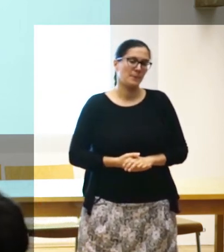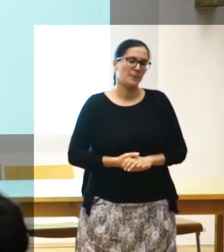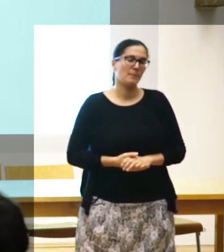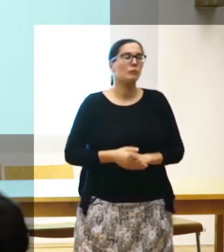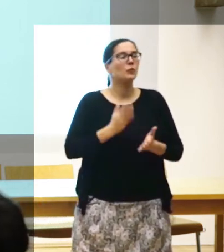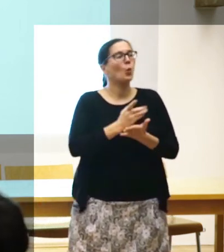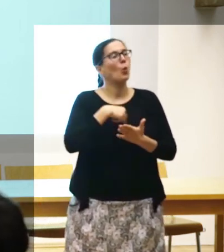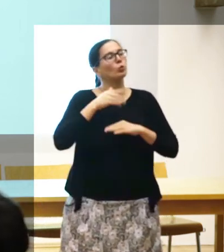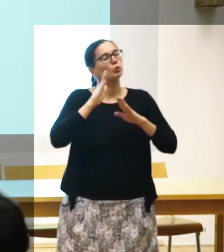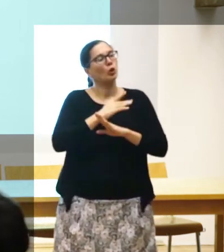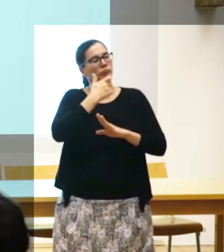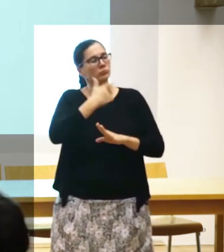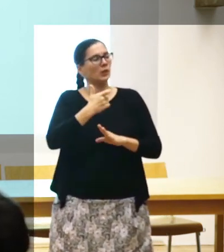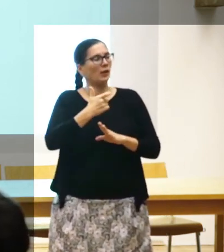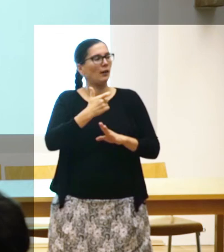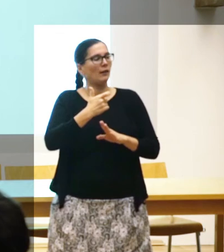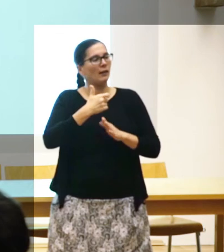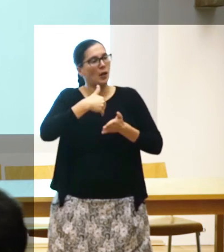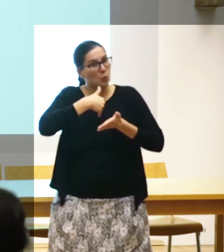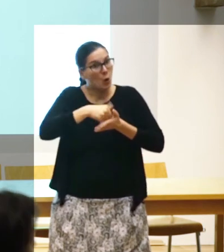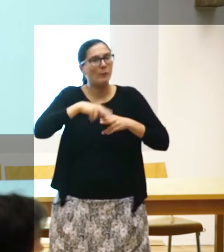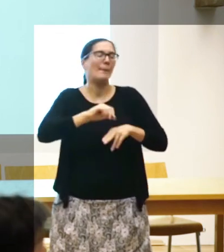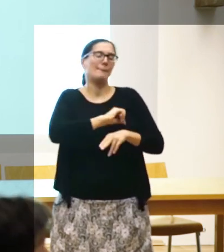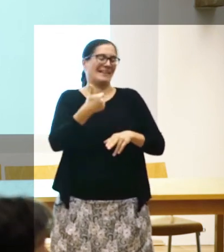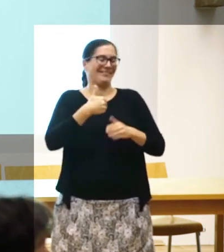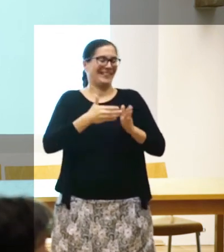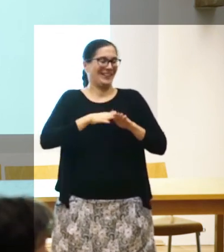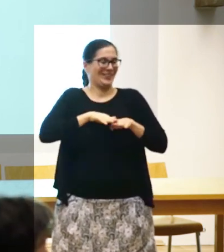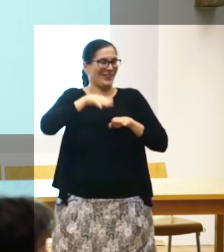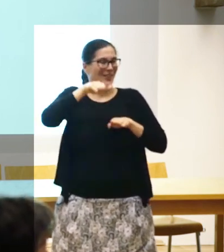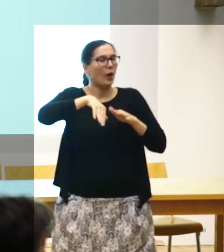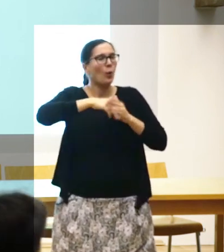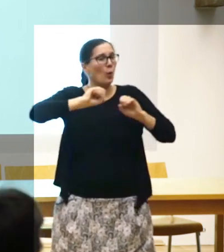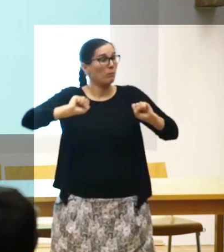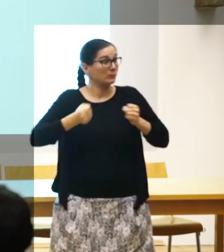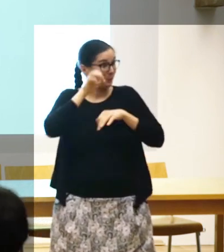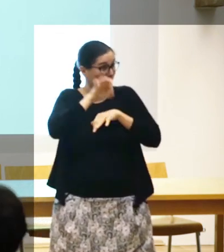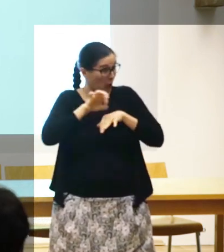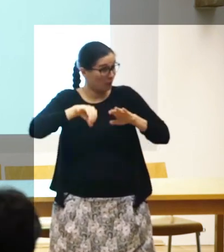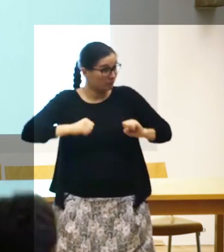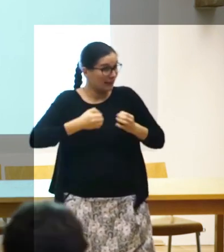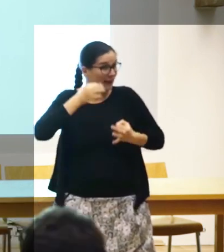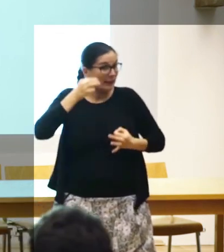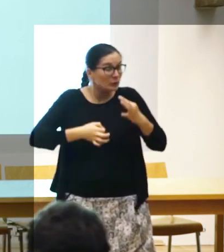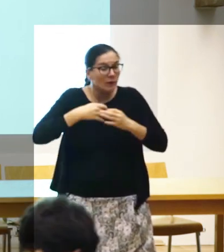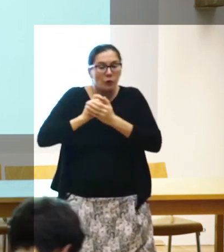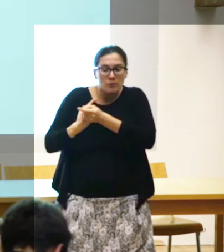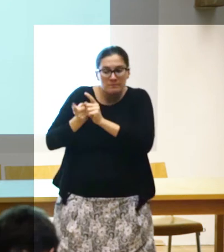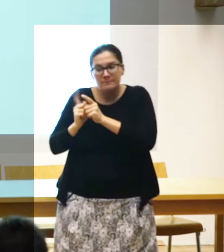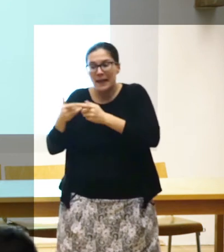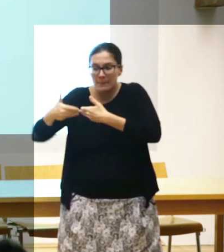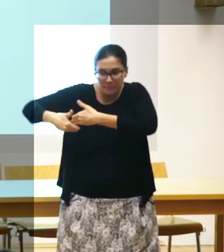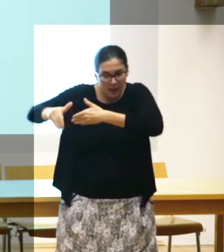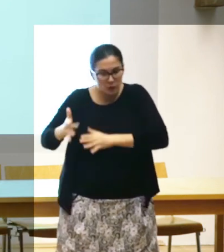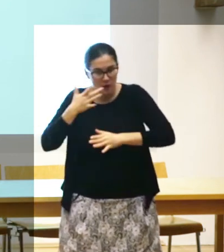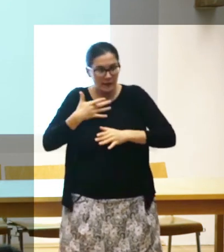Jsme se rozhodli zvolit vlastně další jakoby taktiku, takže ta první fáze byla spojená s tím, že se rychle vydefinoval profil